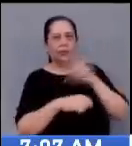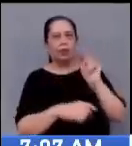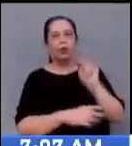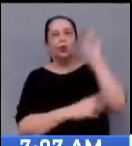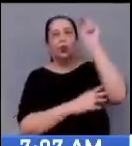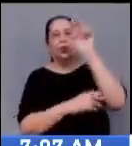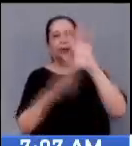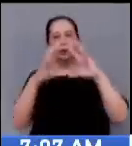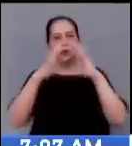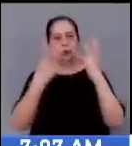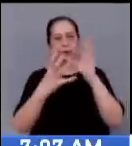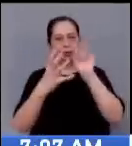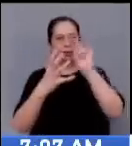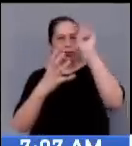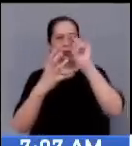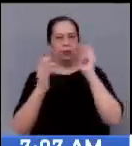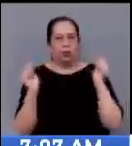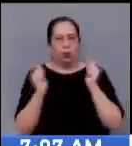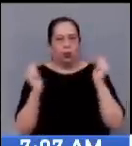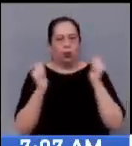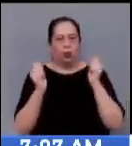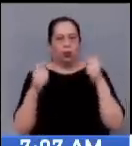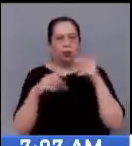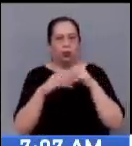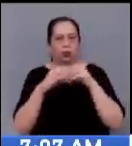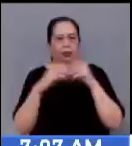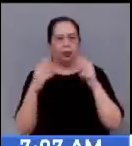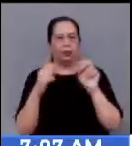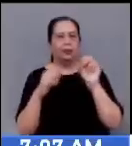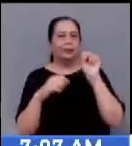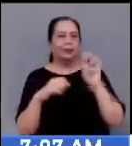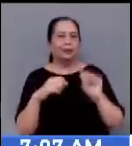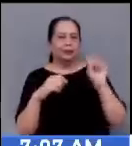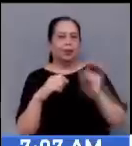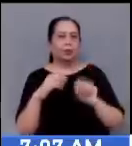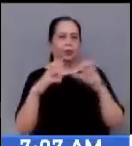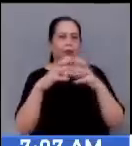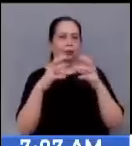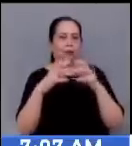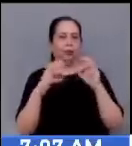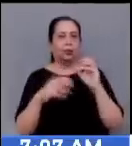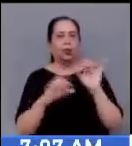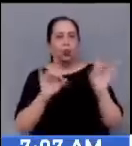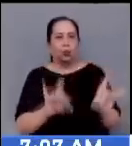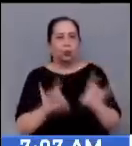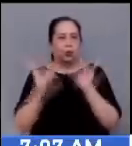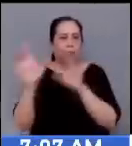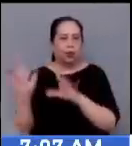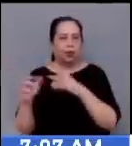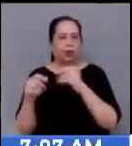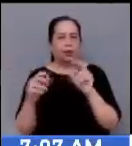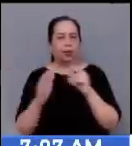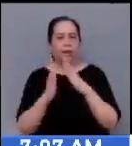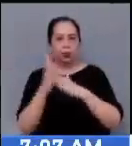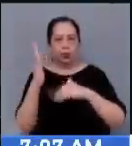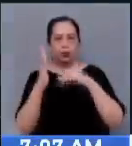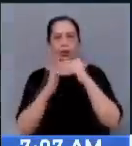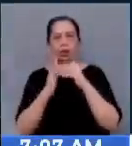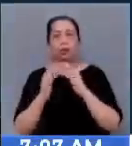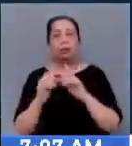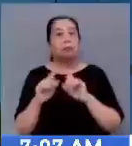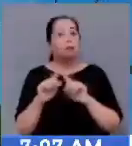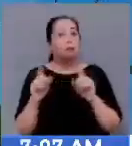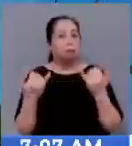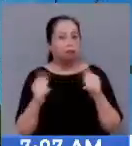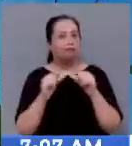at winter o taglamig naman dyan sa may Southern Hemisphere tulad sa may Australia at New Zealand. Pero sa ngayon, magpapatuloy yung